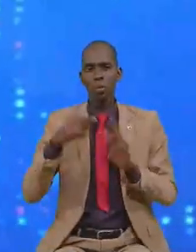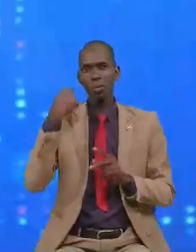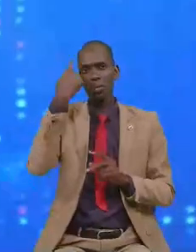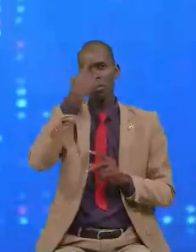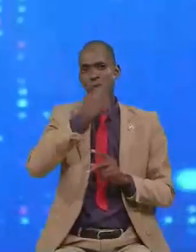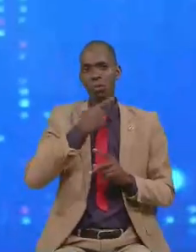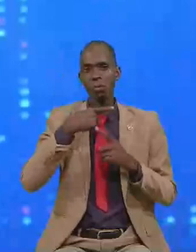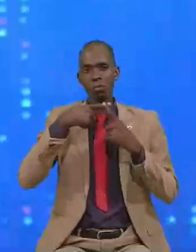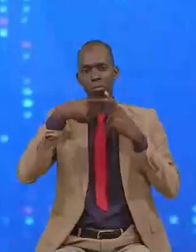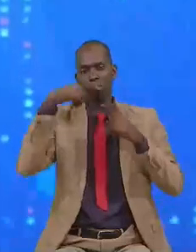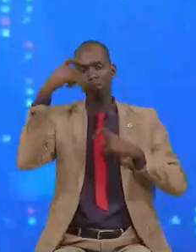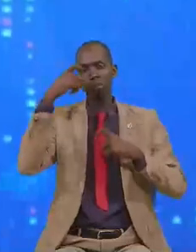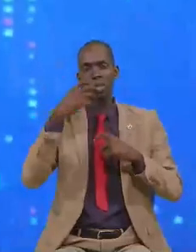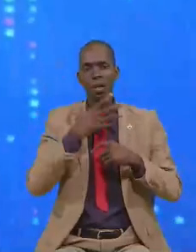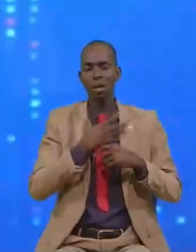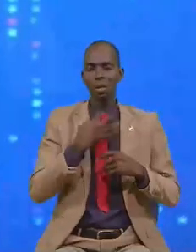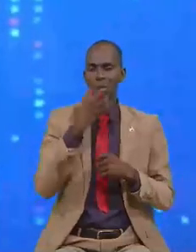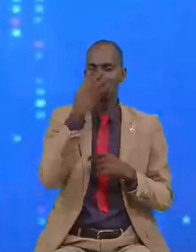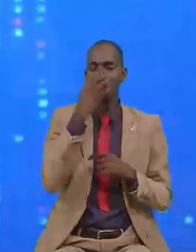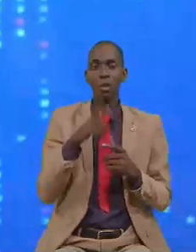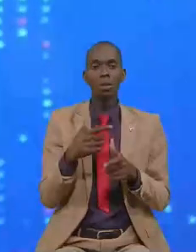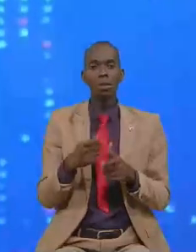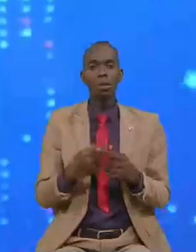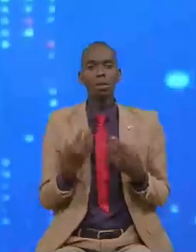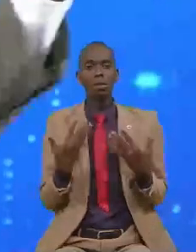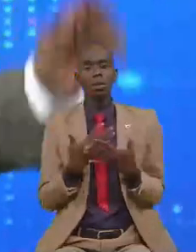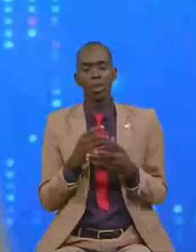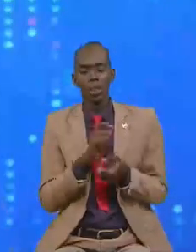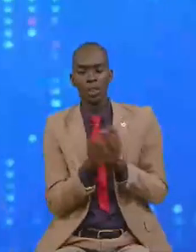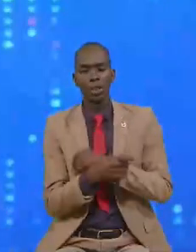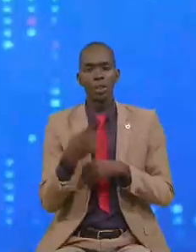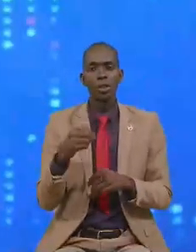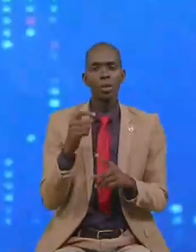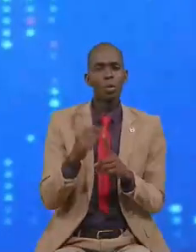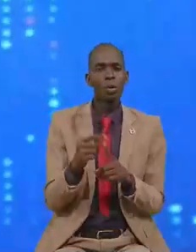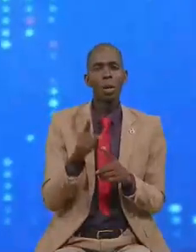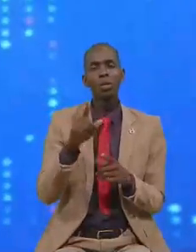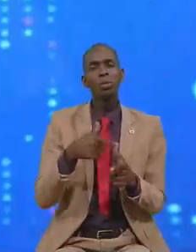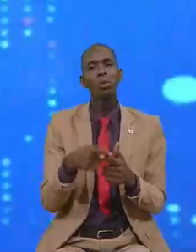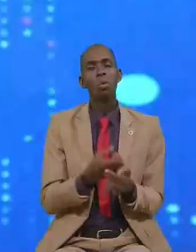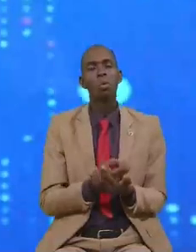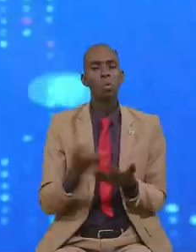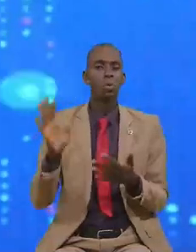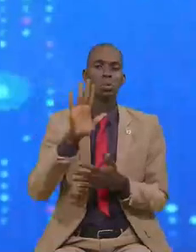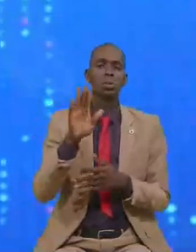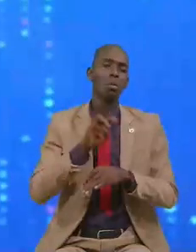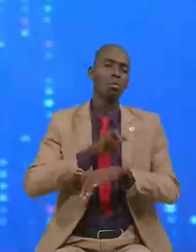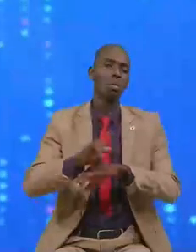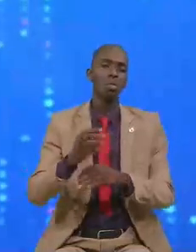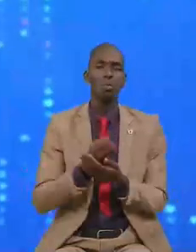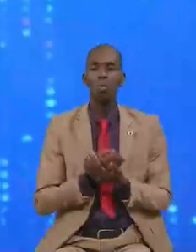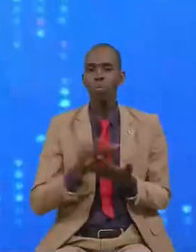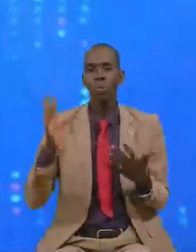Et tu regardes leur visage, tu changes le message. Et tu gaspilles ton ministère.